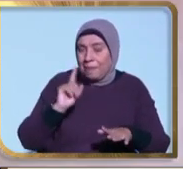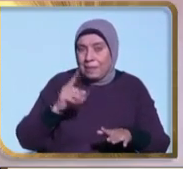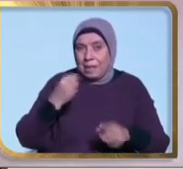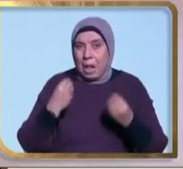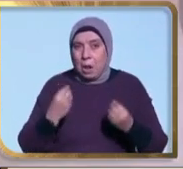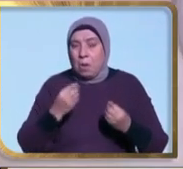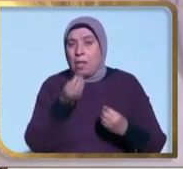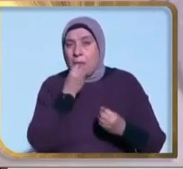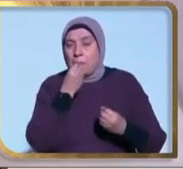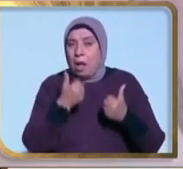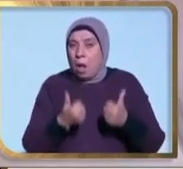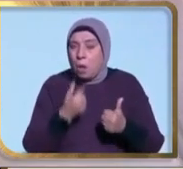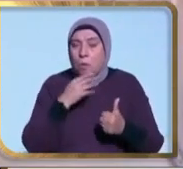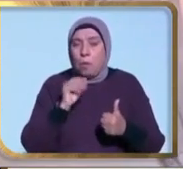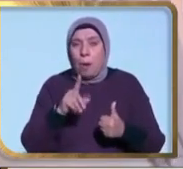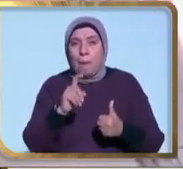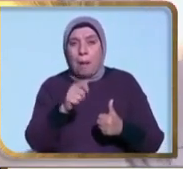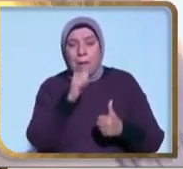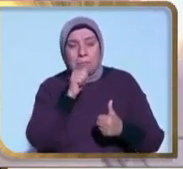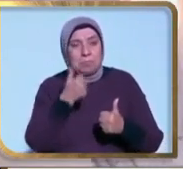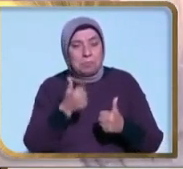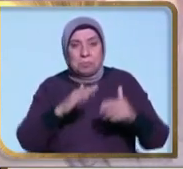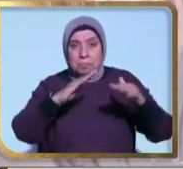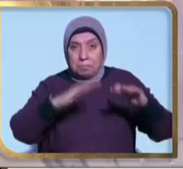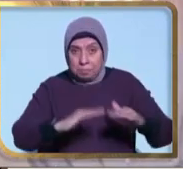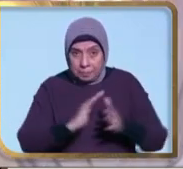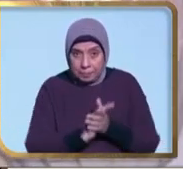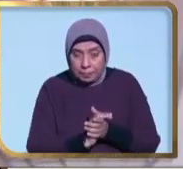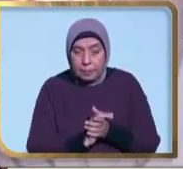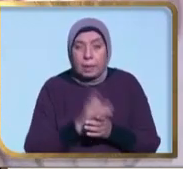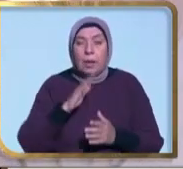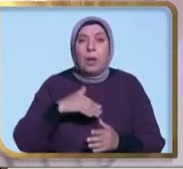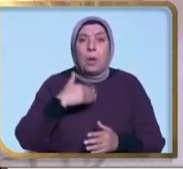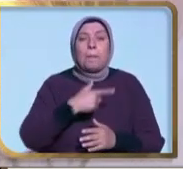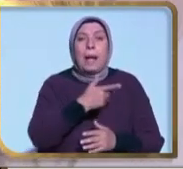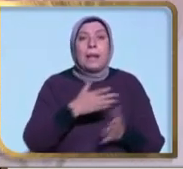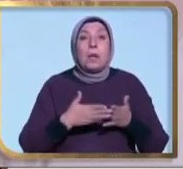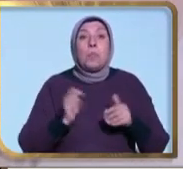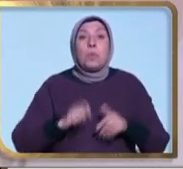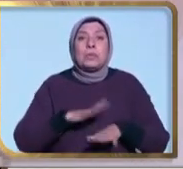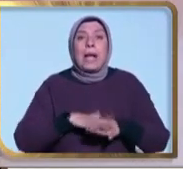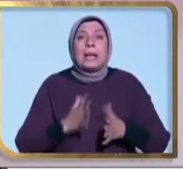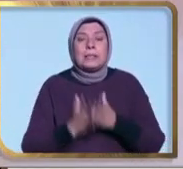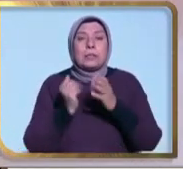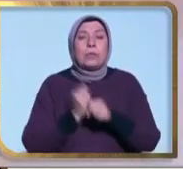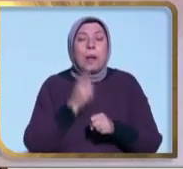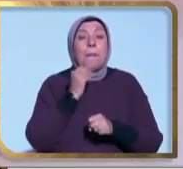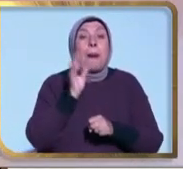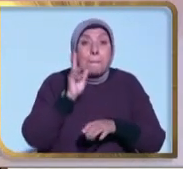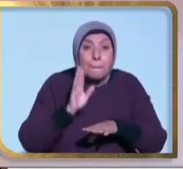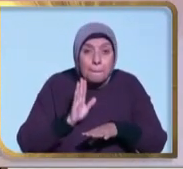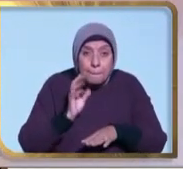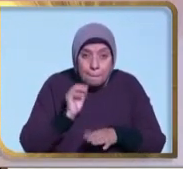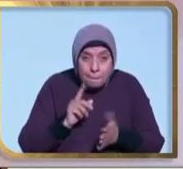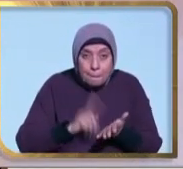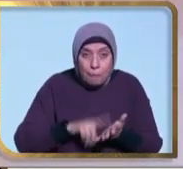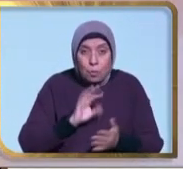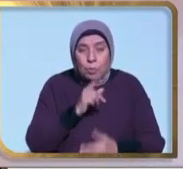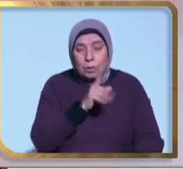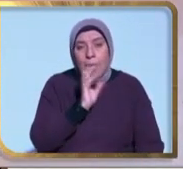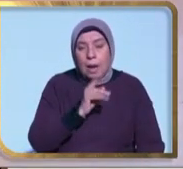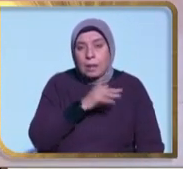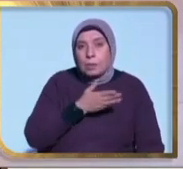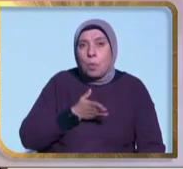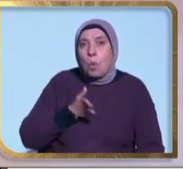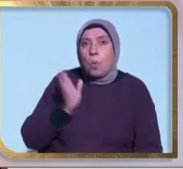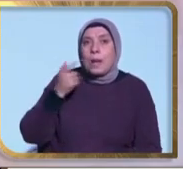موعد سيدنا او ذهاب سيدنا موسى عليه السلام للقاء ربه جل جلاله وكان ربنا سبحانه